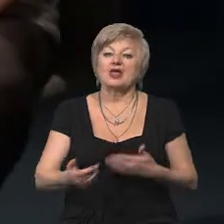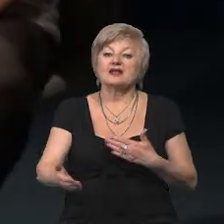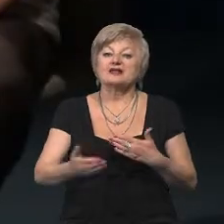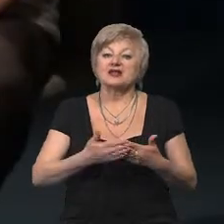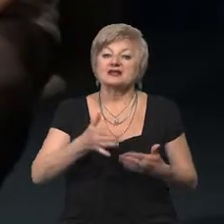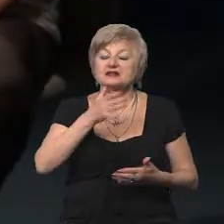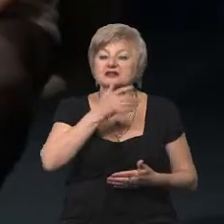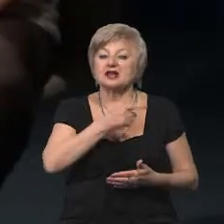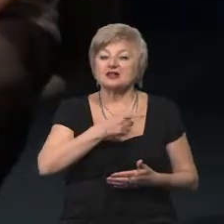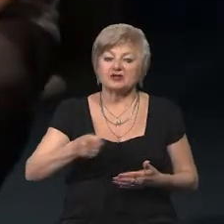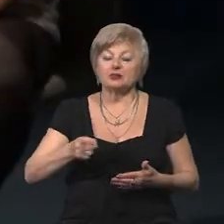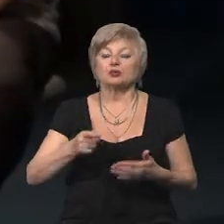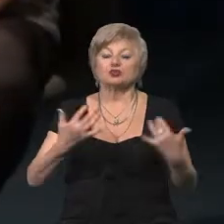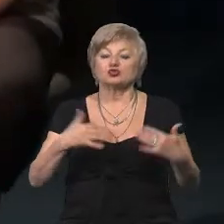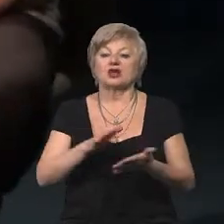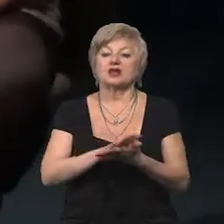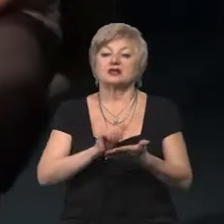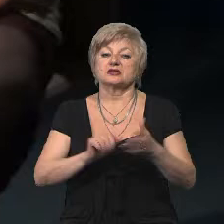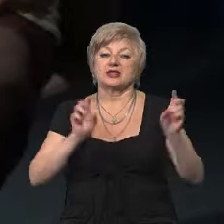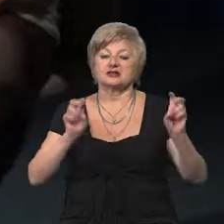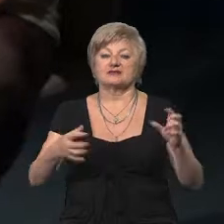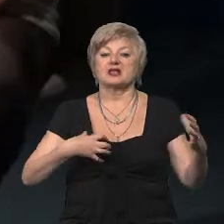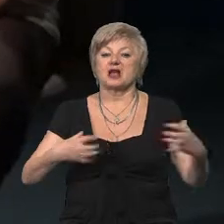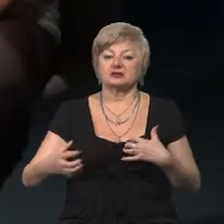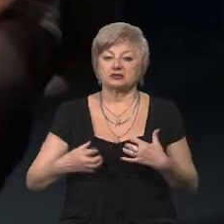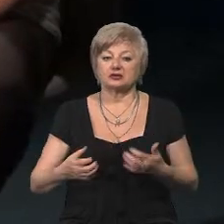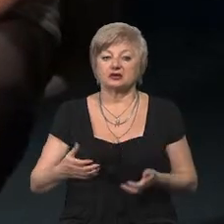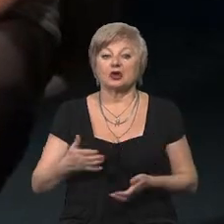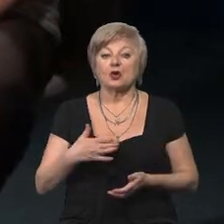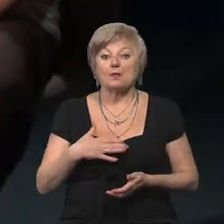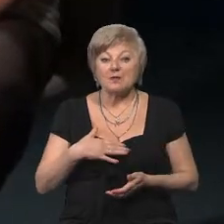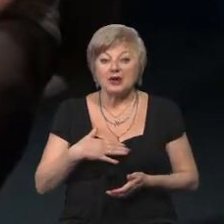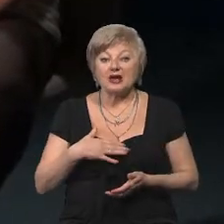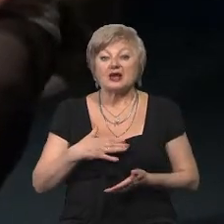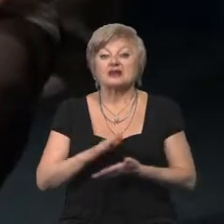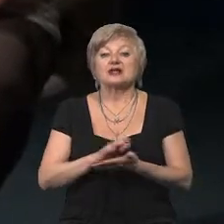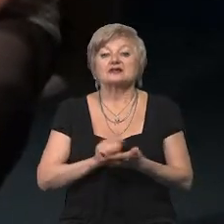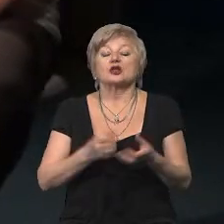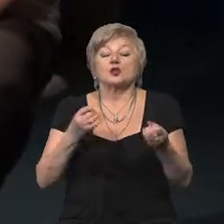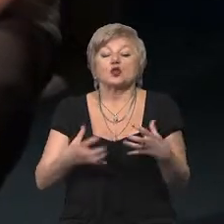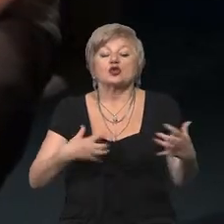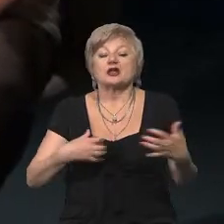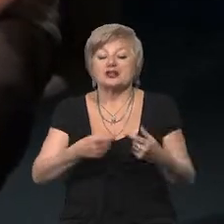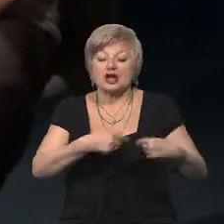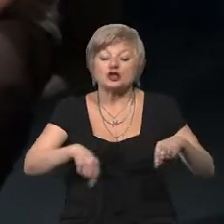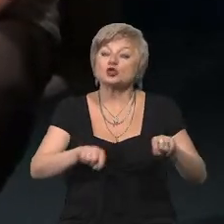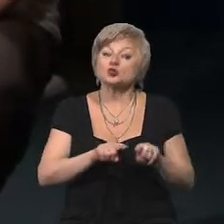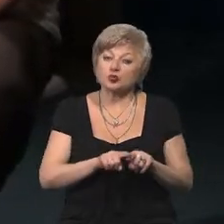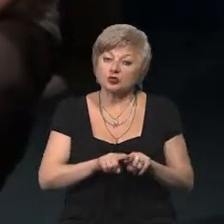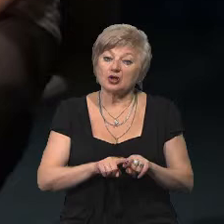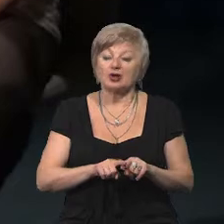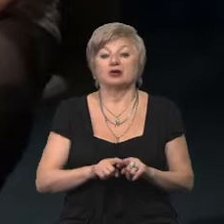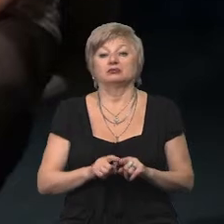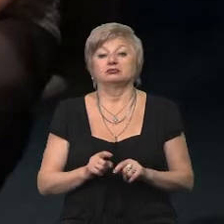вже назватися театром? Ну, ми називаємося не просто театральна студія, а студія театрального іскусства.